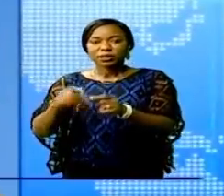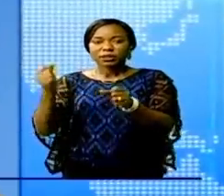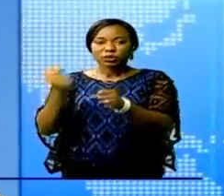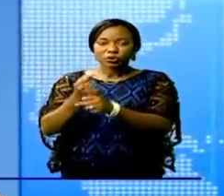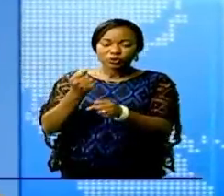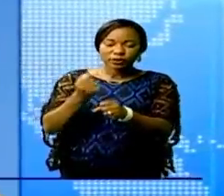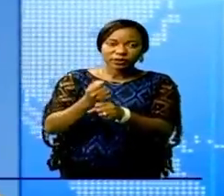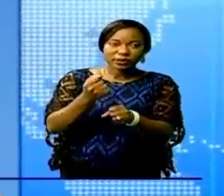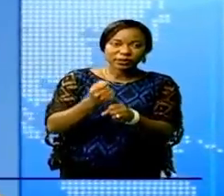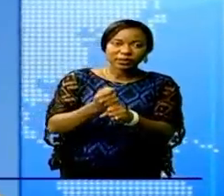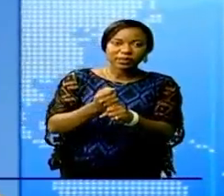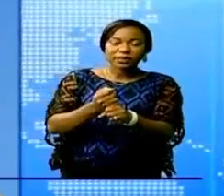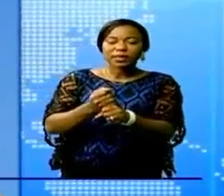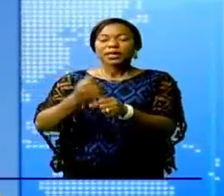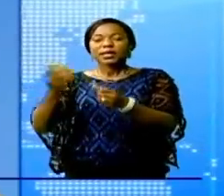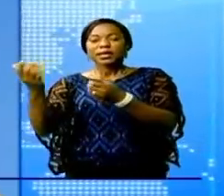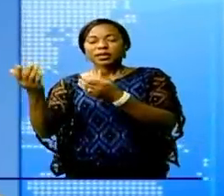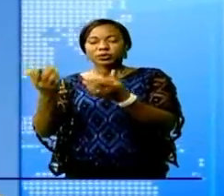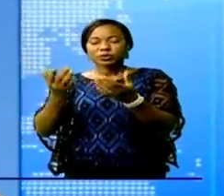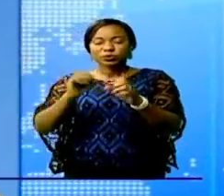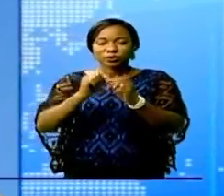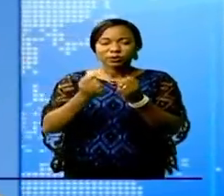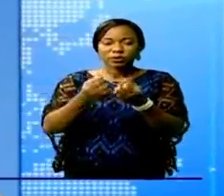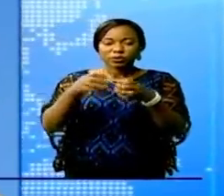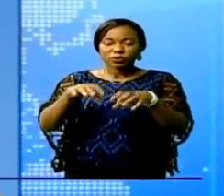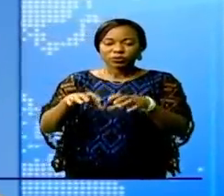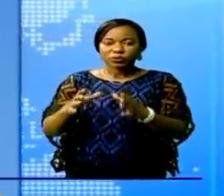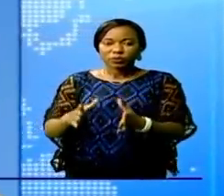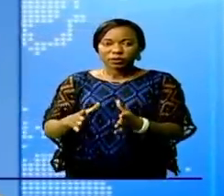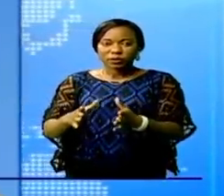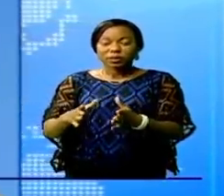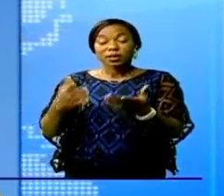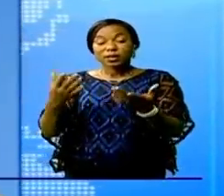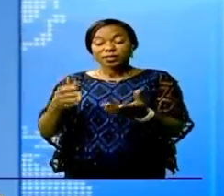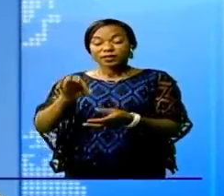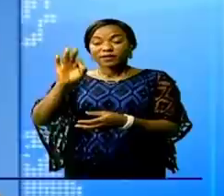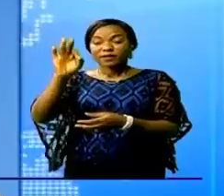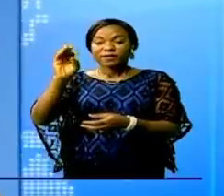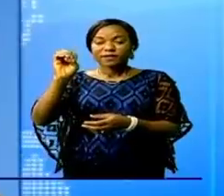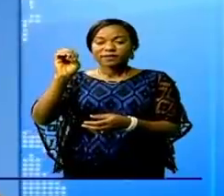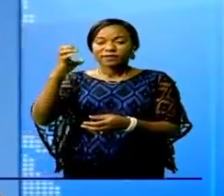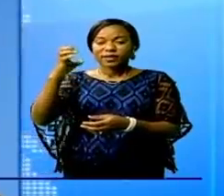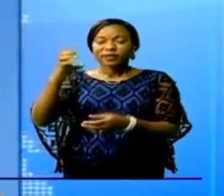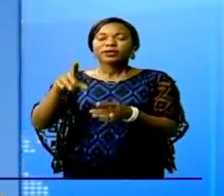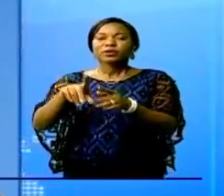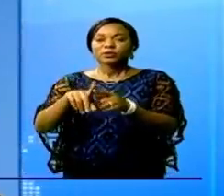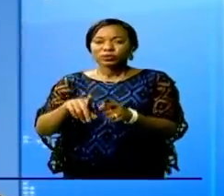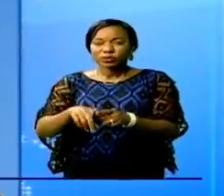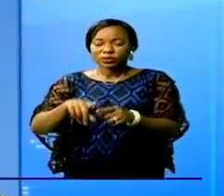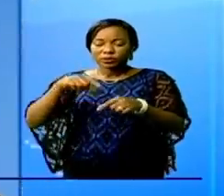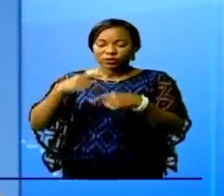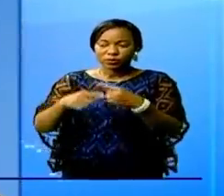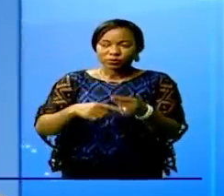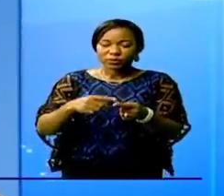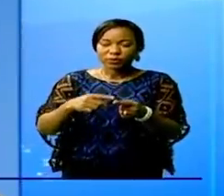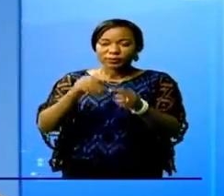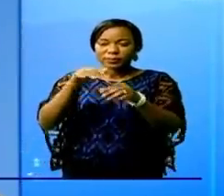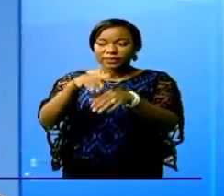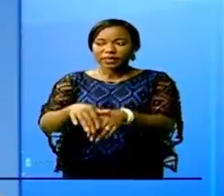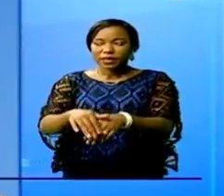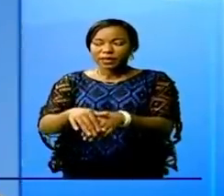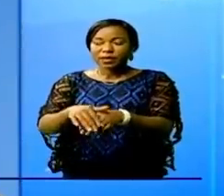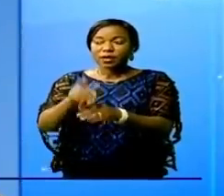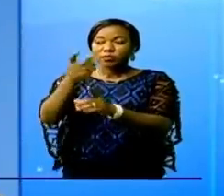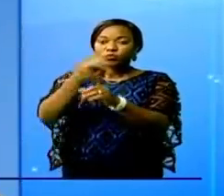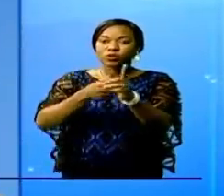Albert Yuma. C'est en marge de la tenue de DRC Africa Business qui se tiendra en ce